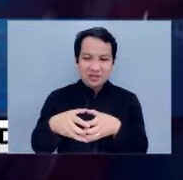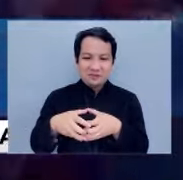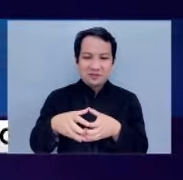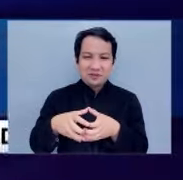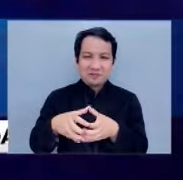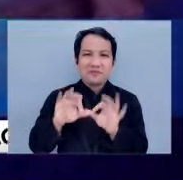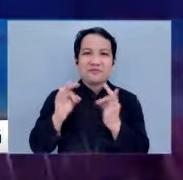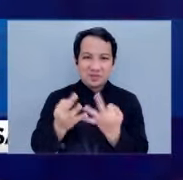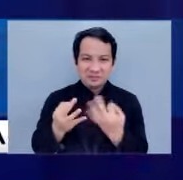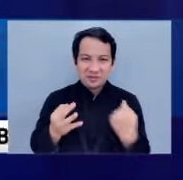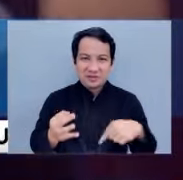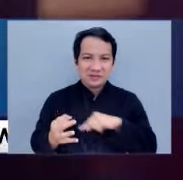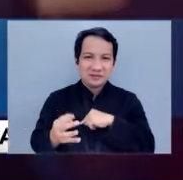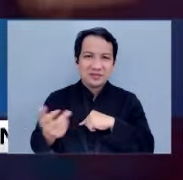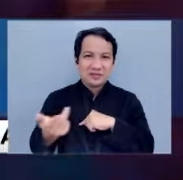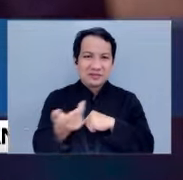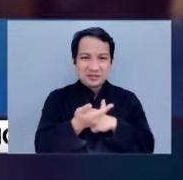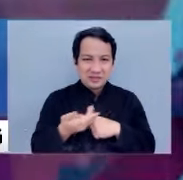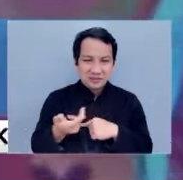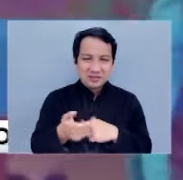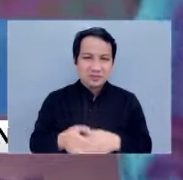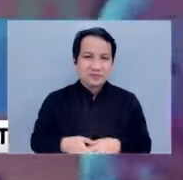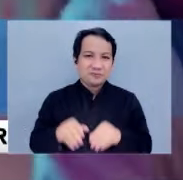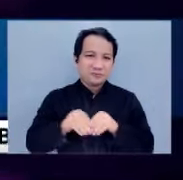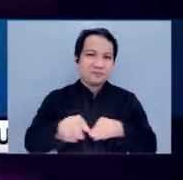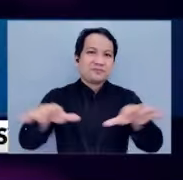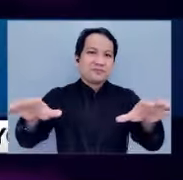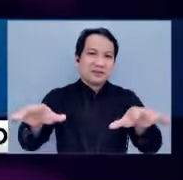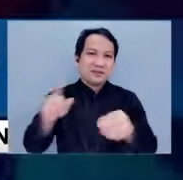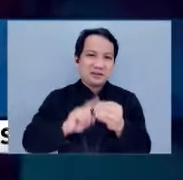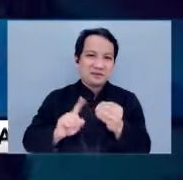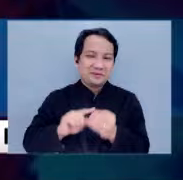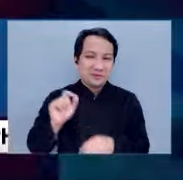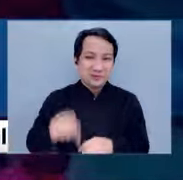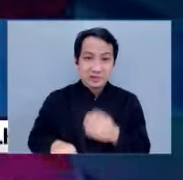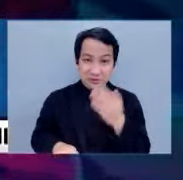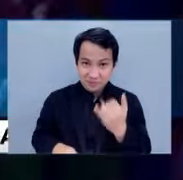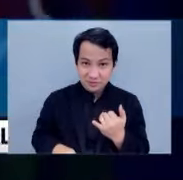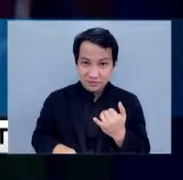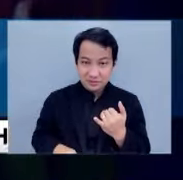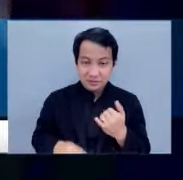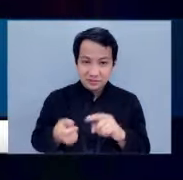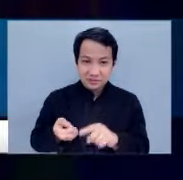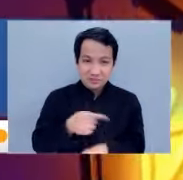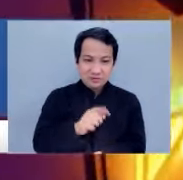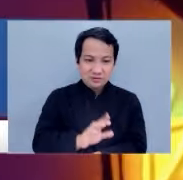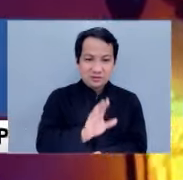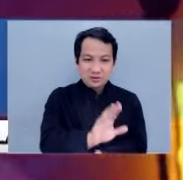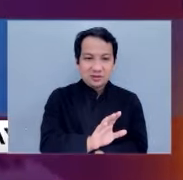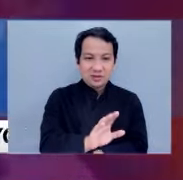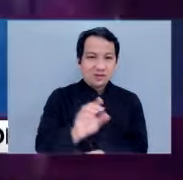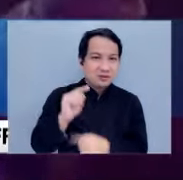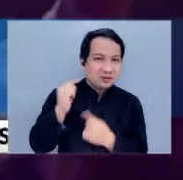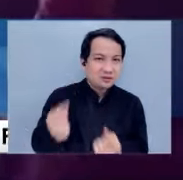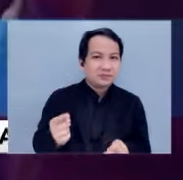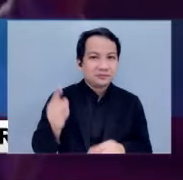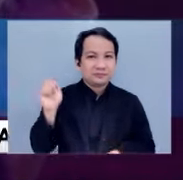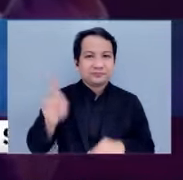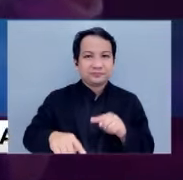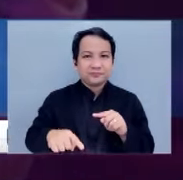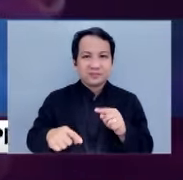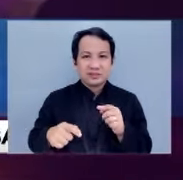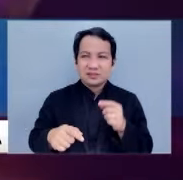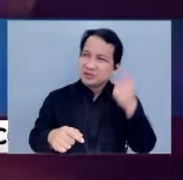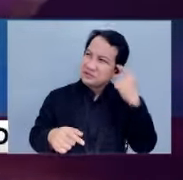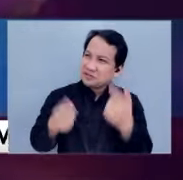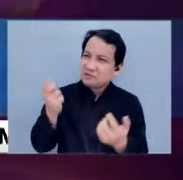Agnes, kaya ang reach nyo ganun din sa lahat eh. Kasi nga, di ba, from the, yung kala nyo, hindi kayo magkakasundo. Yung pala, lahat